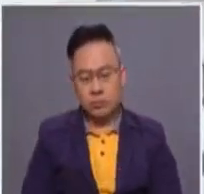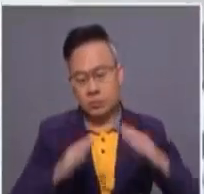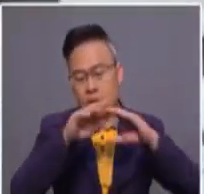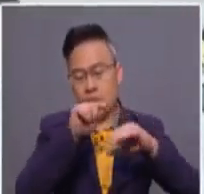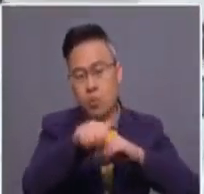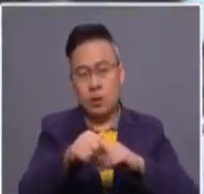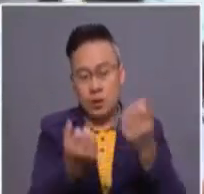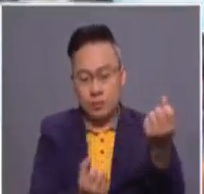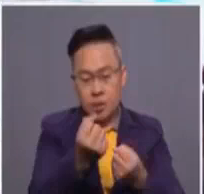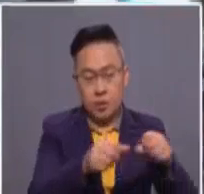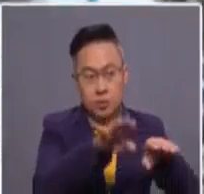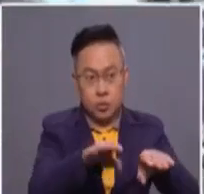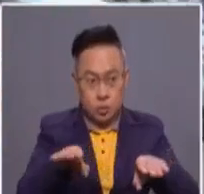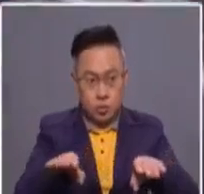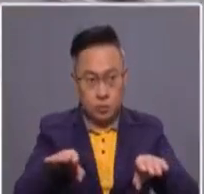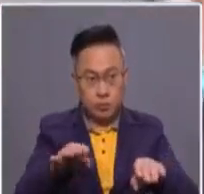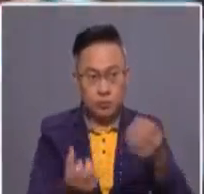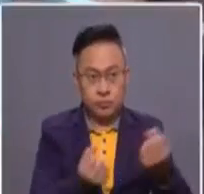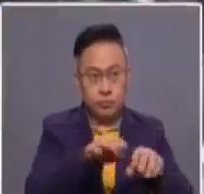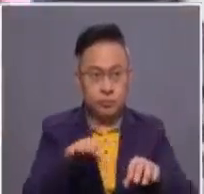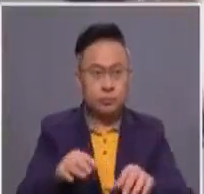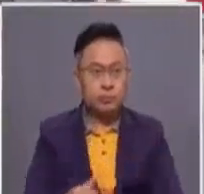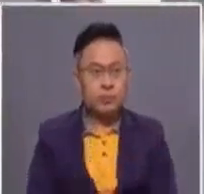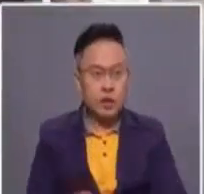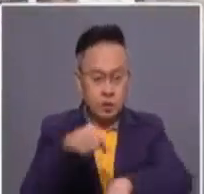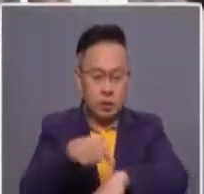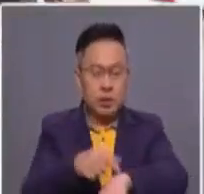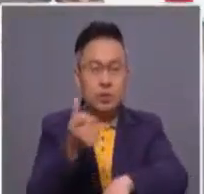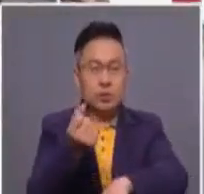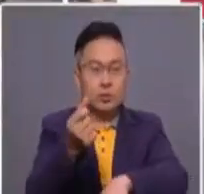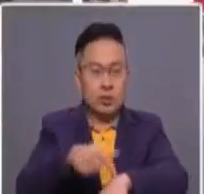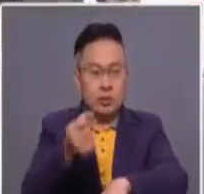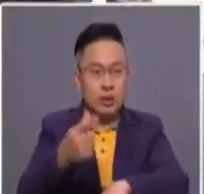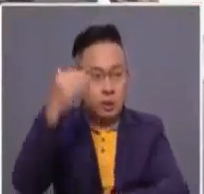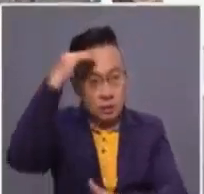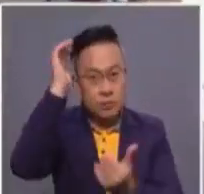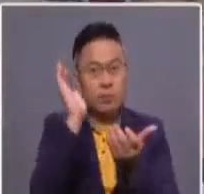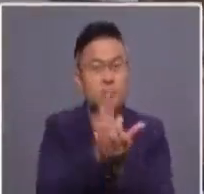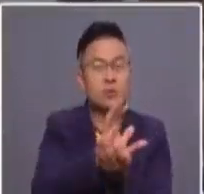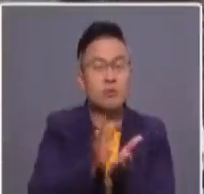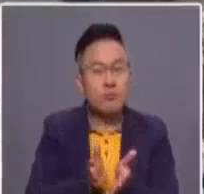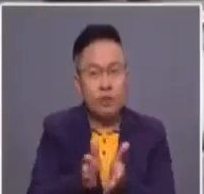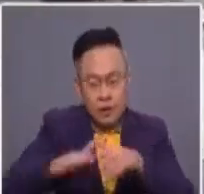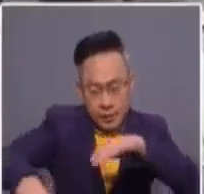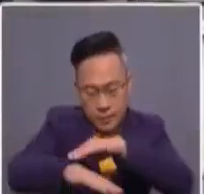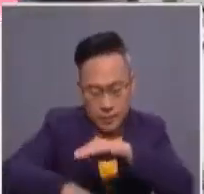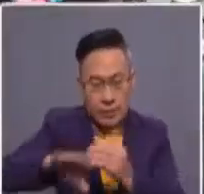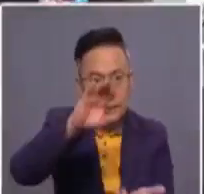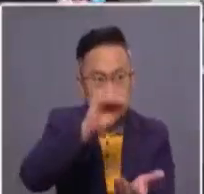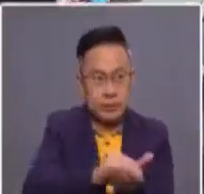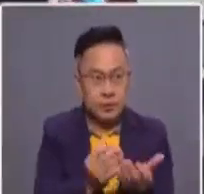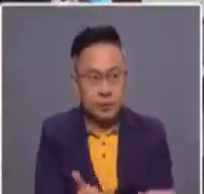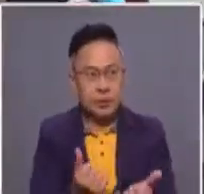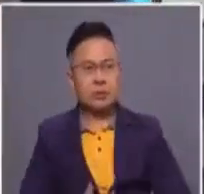ถด้านหน้านี้จะเป็นล่าสุดนะฮะบรรยากาศนี้สดๆเลยนะครับเจ้าที่กองพิสูจน์หลักฐานได้มาตรวจสอบที่เกิดเหตุนะครับ